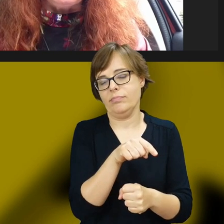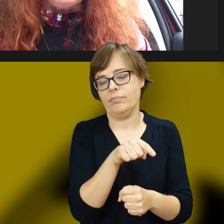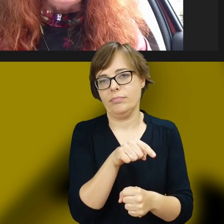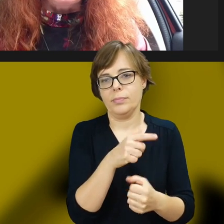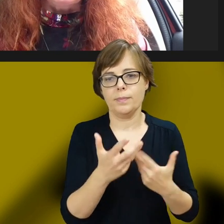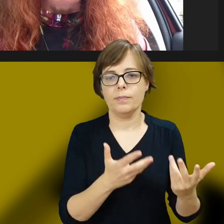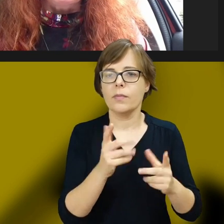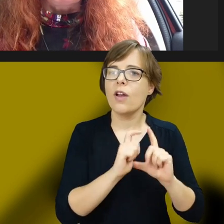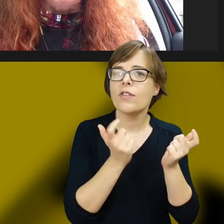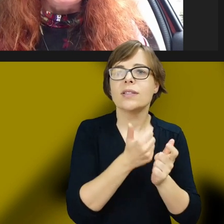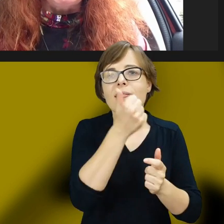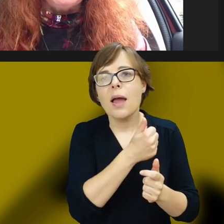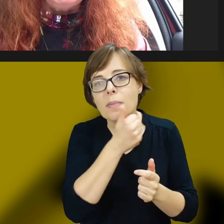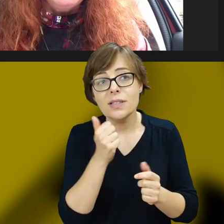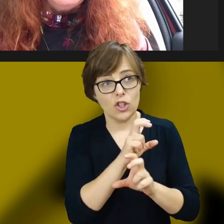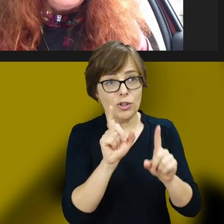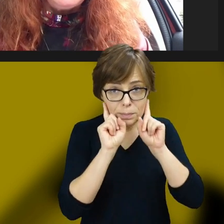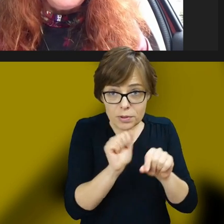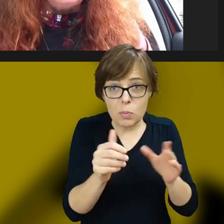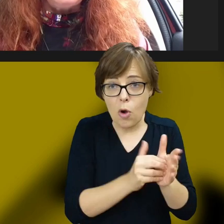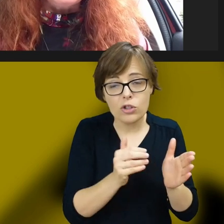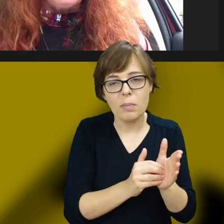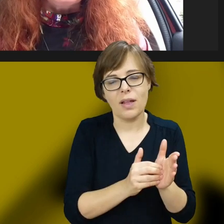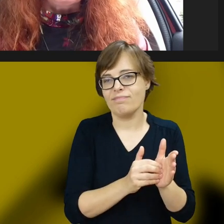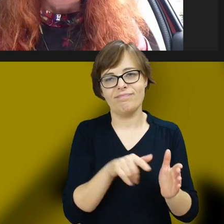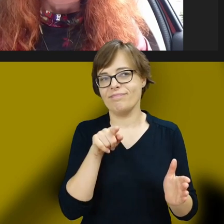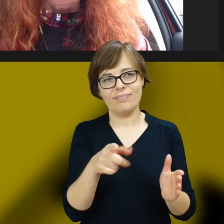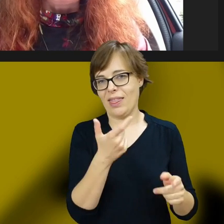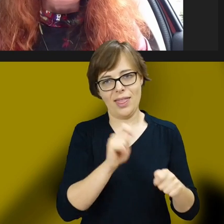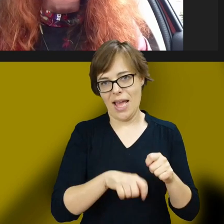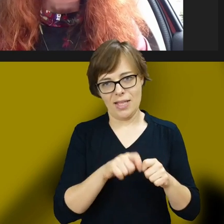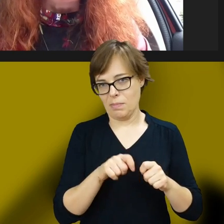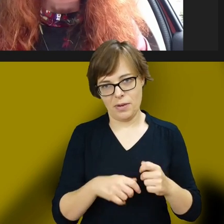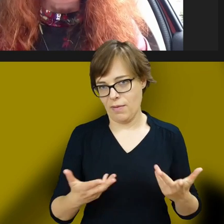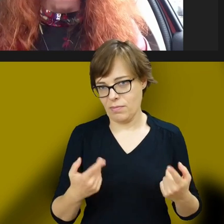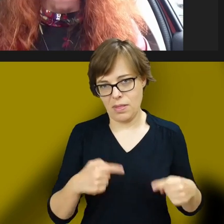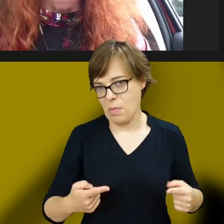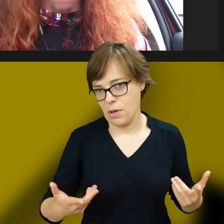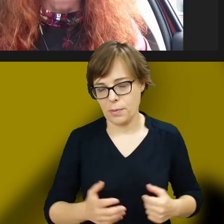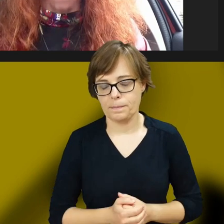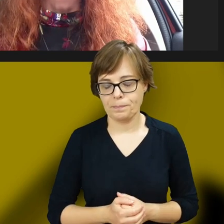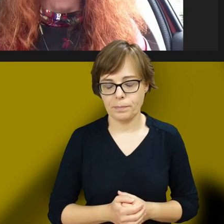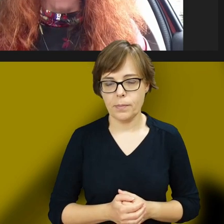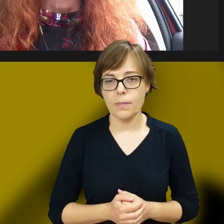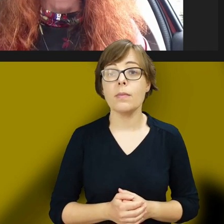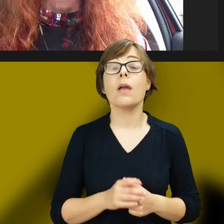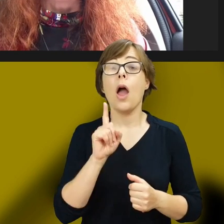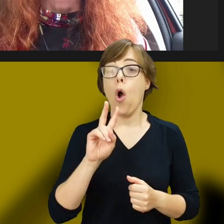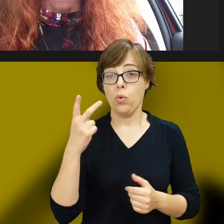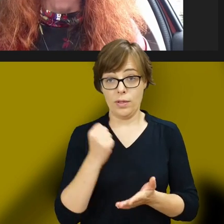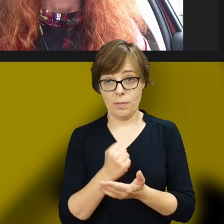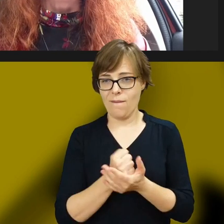zweryfikować te wszystkie tajemnice, czy one są na pewno potrzebne. A druga rzecz, mniej więcej w tym samym czasie w związku